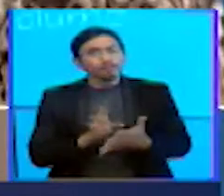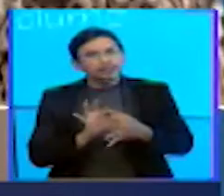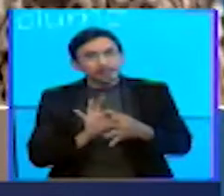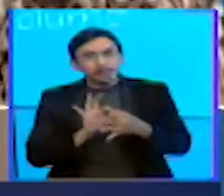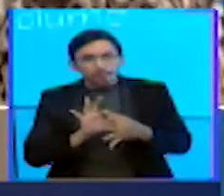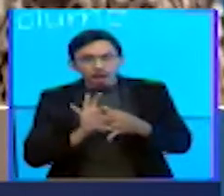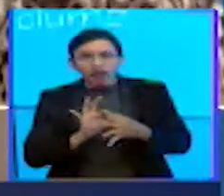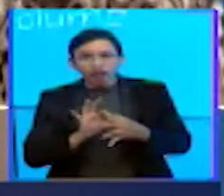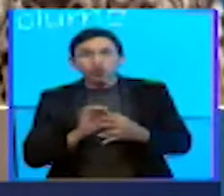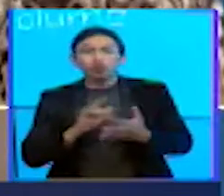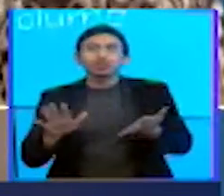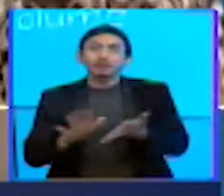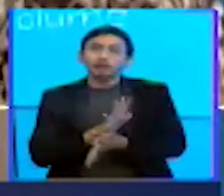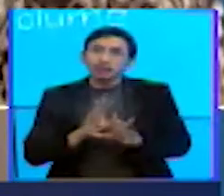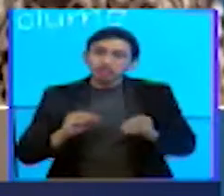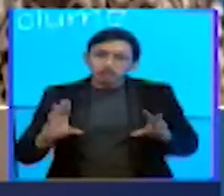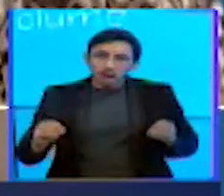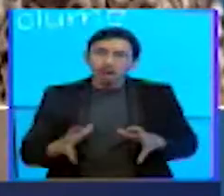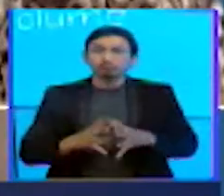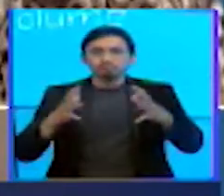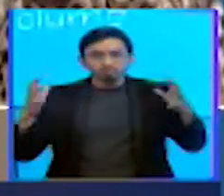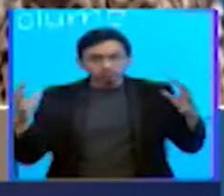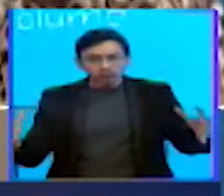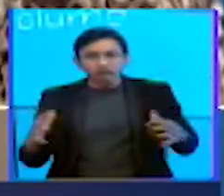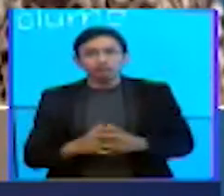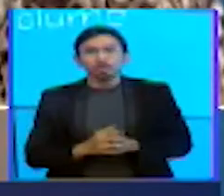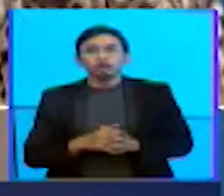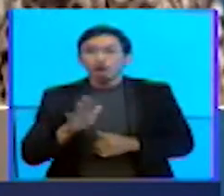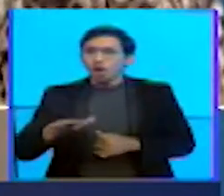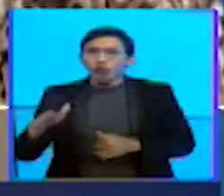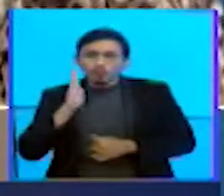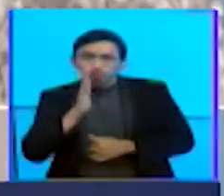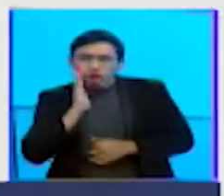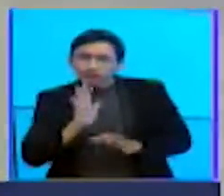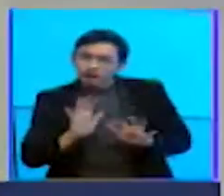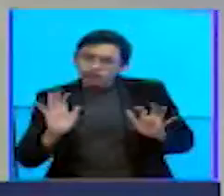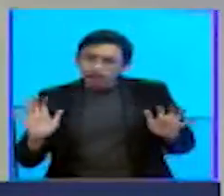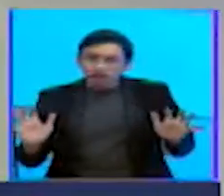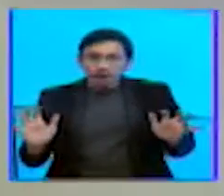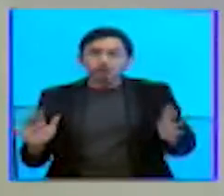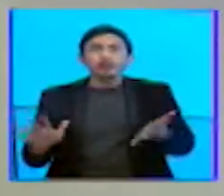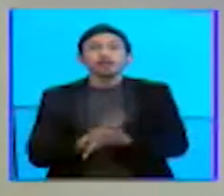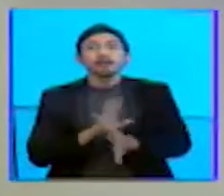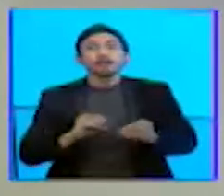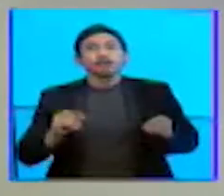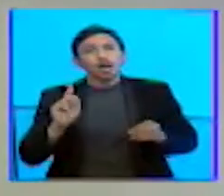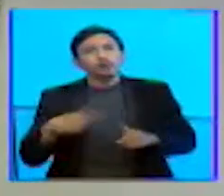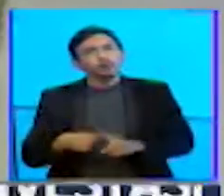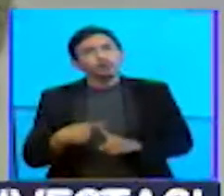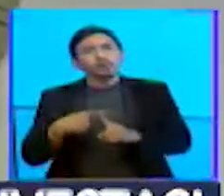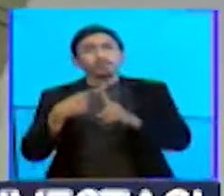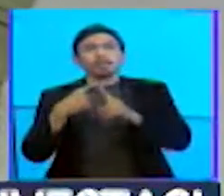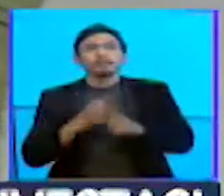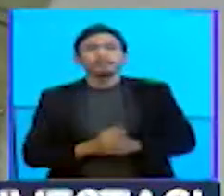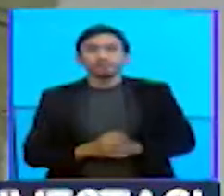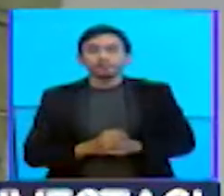jumlah penduduk kita kan banyak, usia mudanya banyak, setiap tahun namanya 3-4 juta. Fokus pemerintah kini bukan